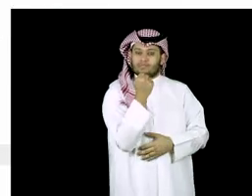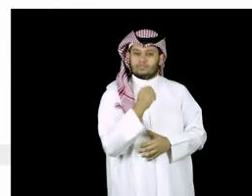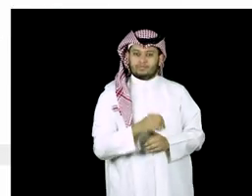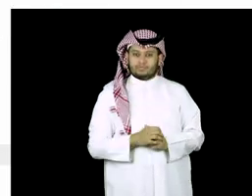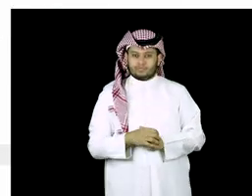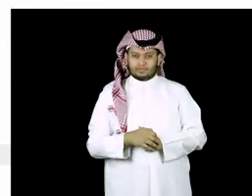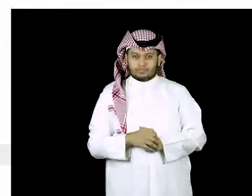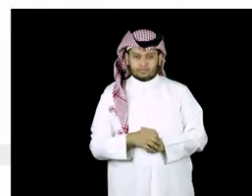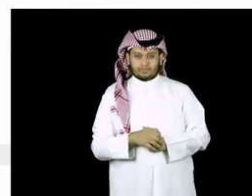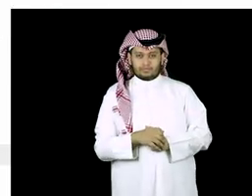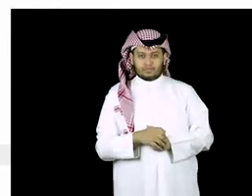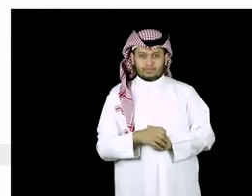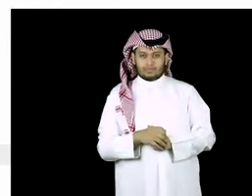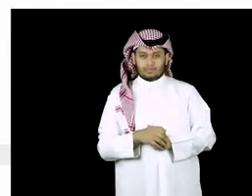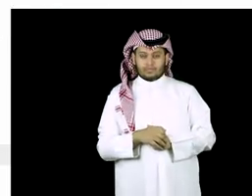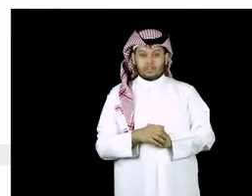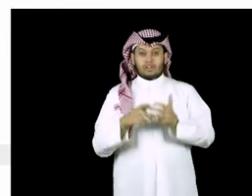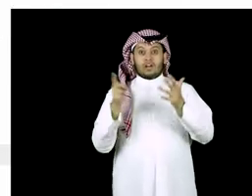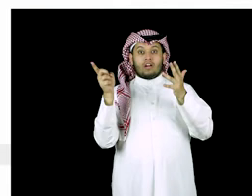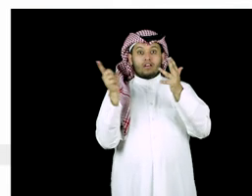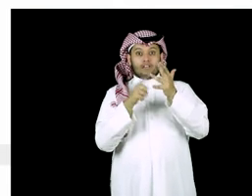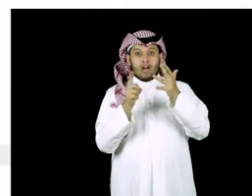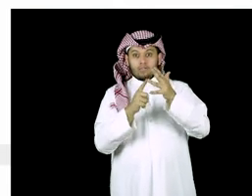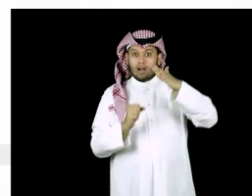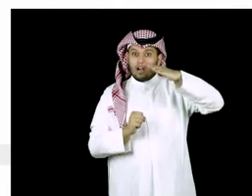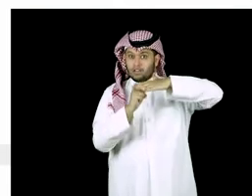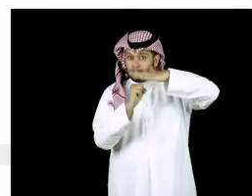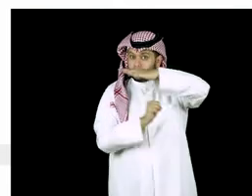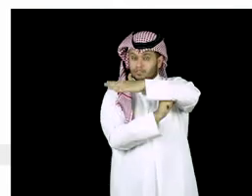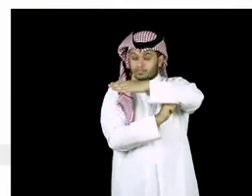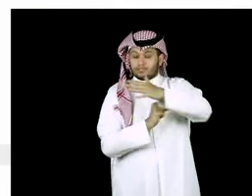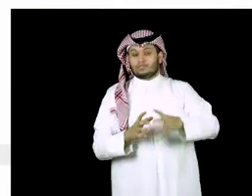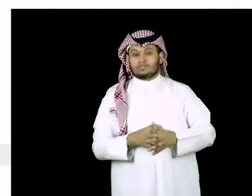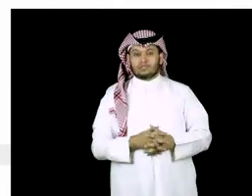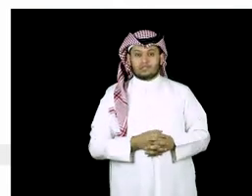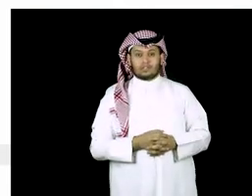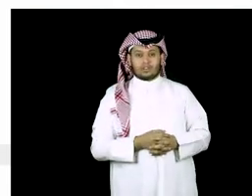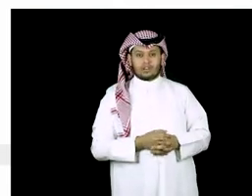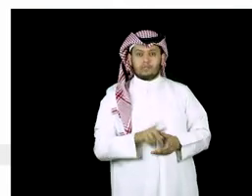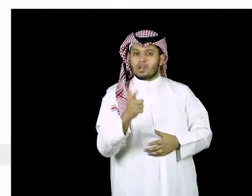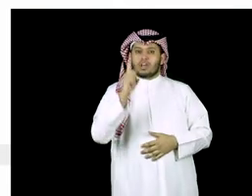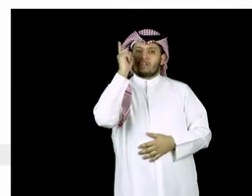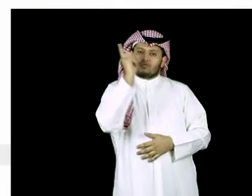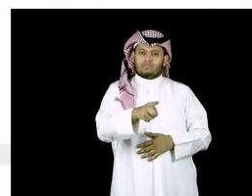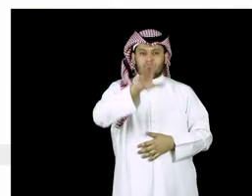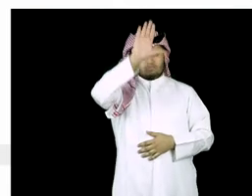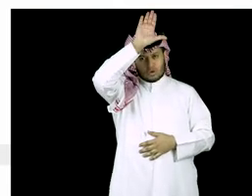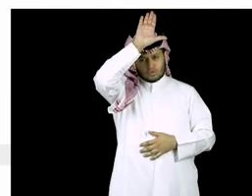خراجا. الركن الرابع من أركان الدولة الإسلامية أولو الأمر.